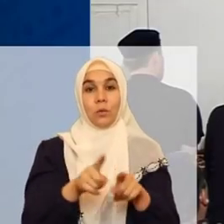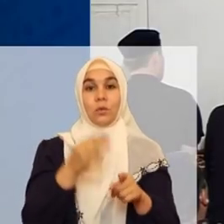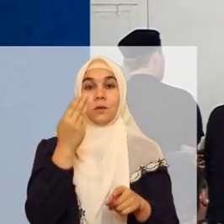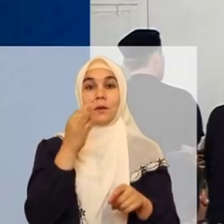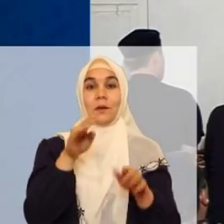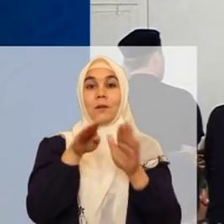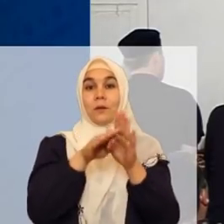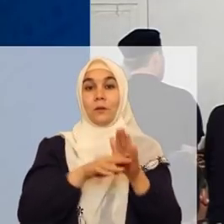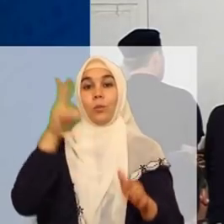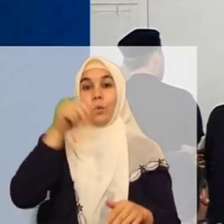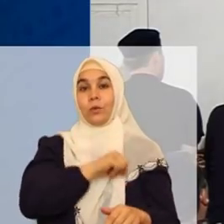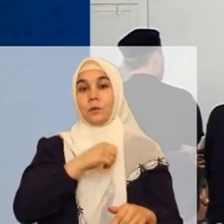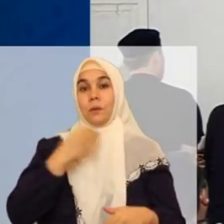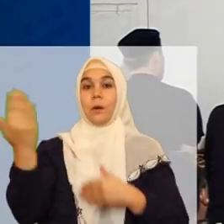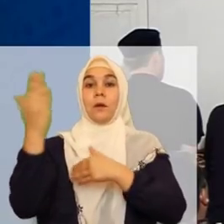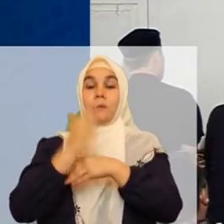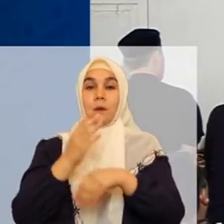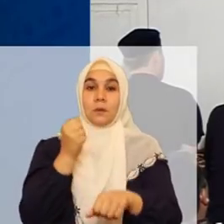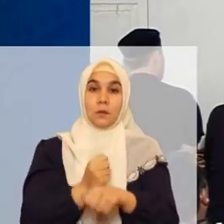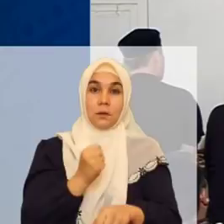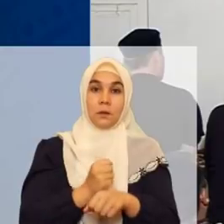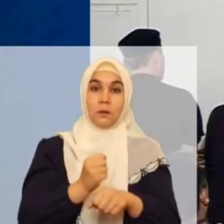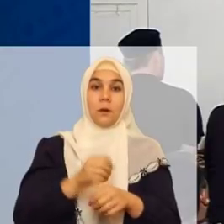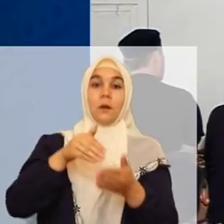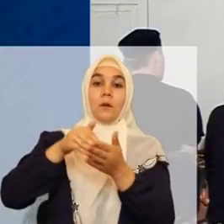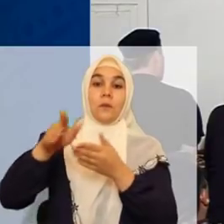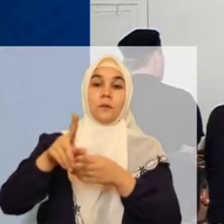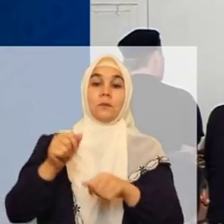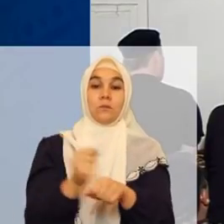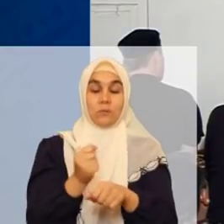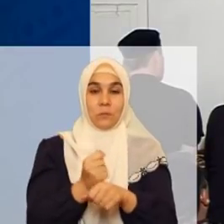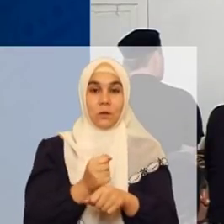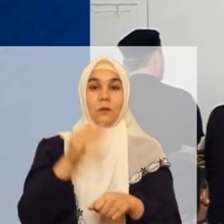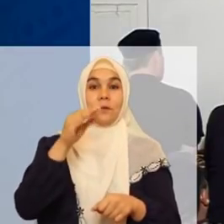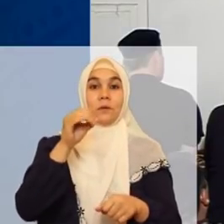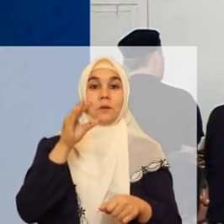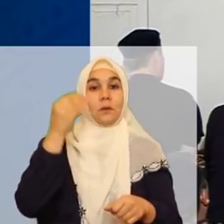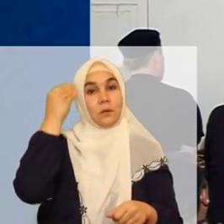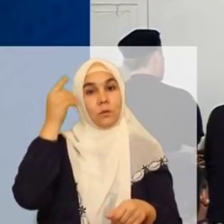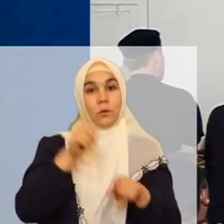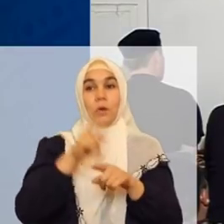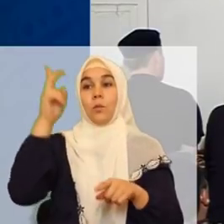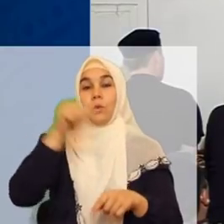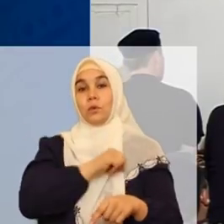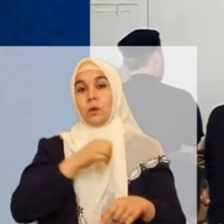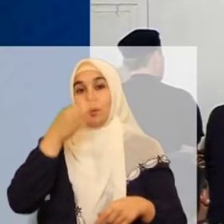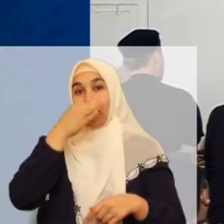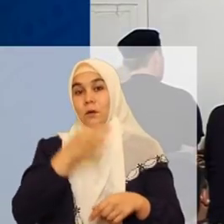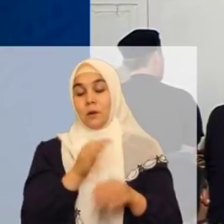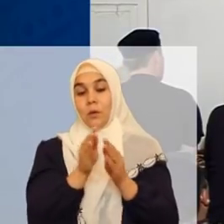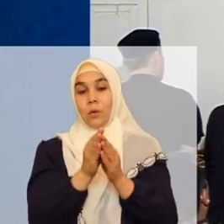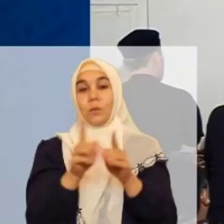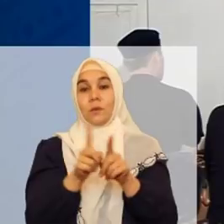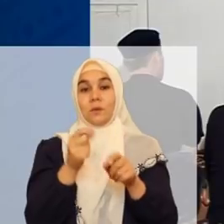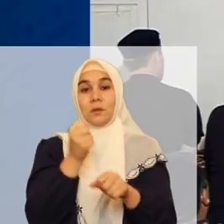Shariatda Alloh ko'rsatgan qoidalardan chetga chiqish fisq bo'ladi. Xudo o'sha danakni